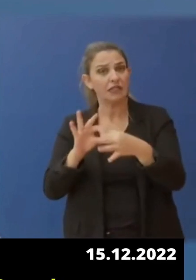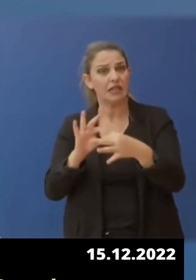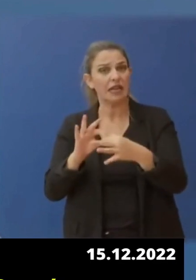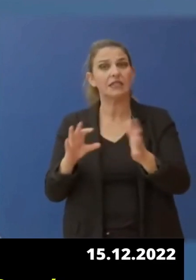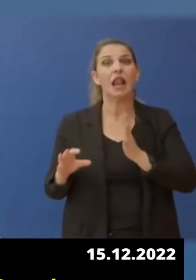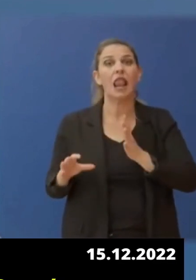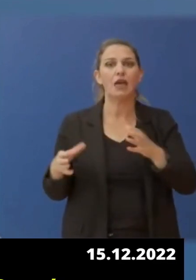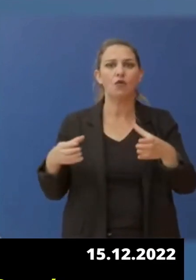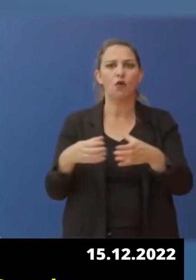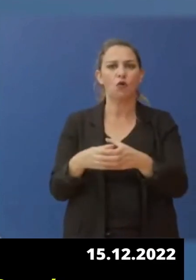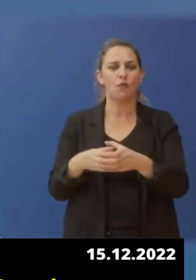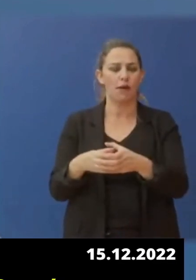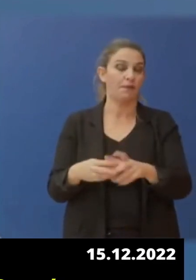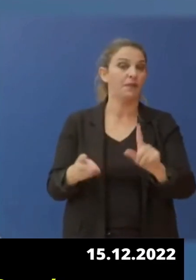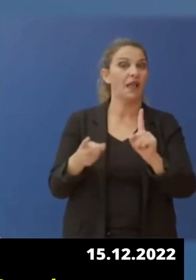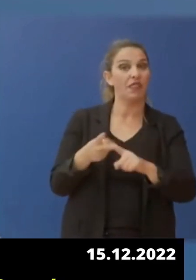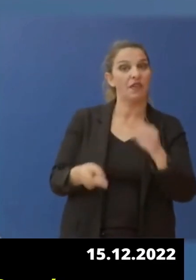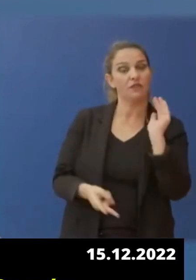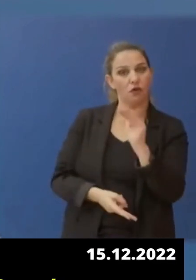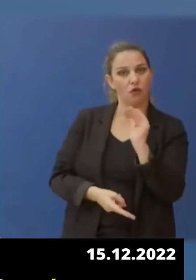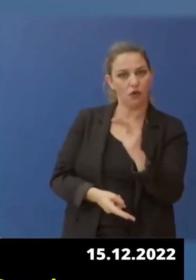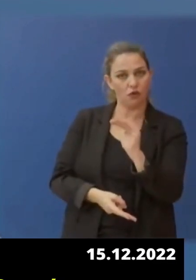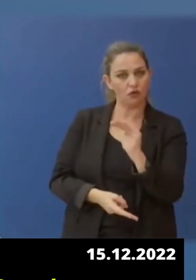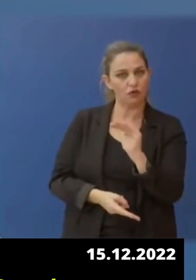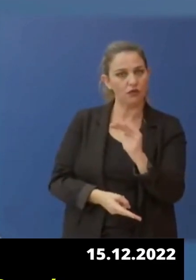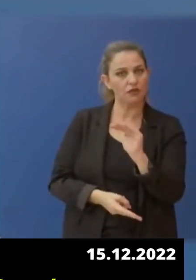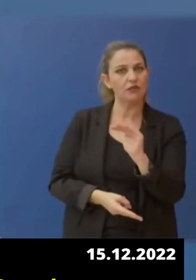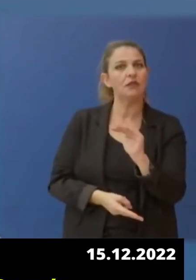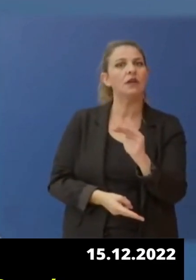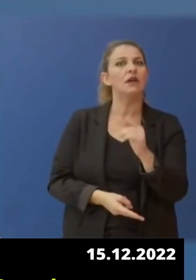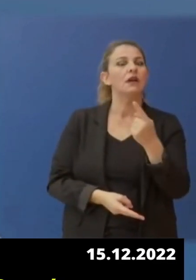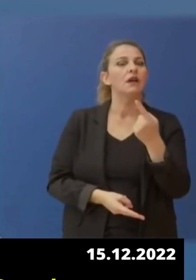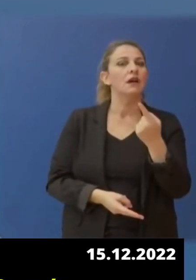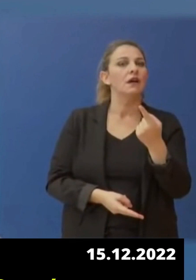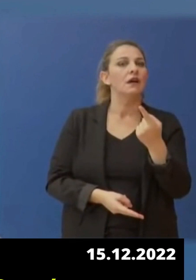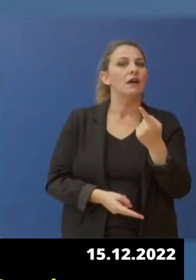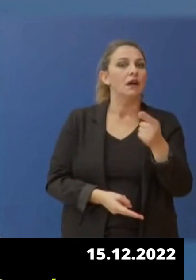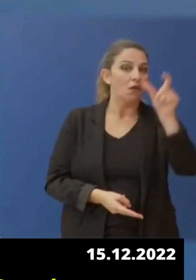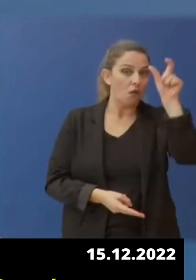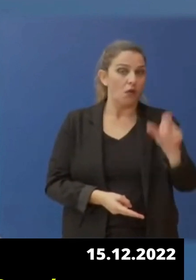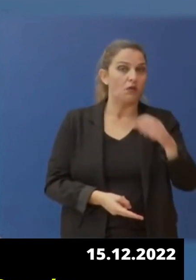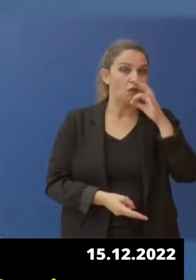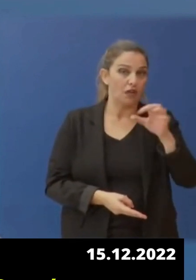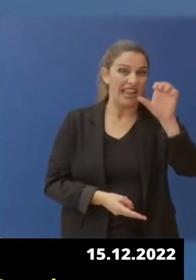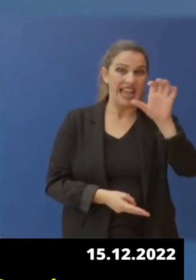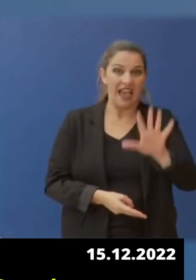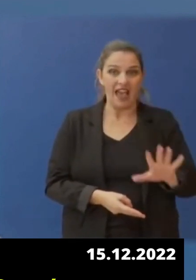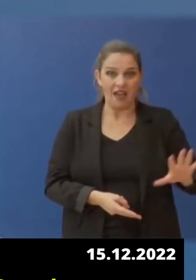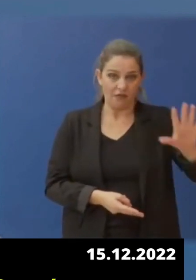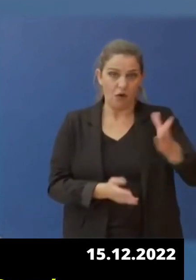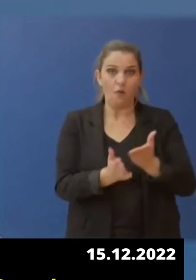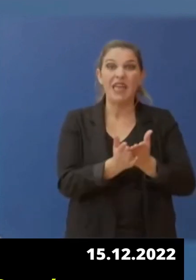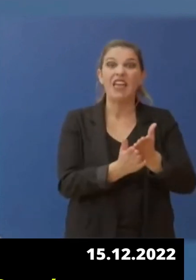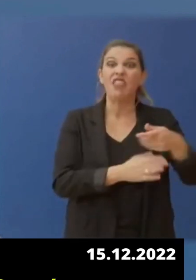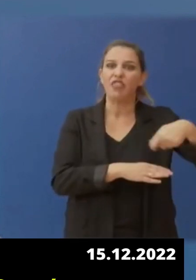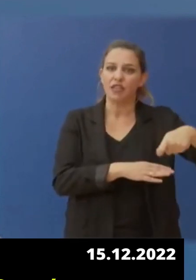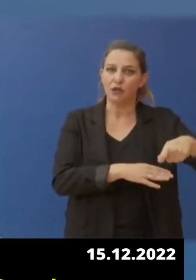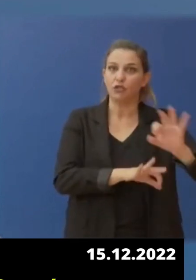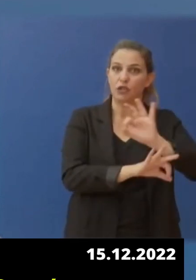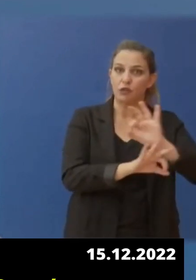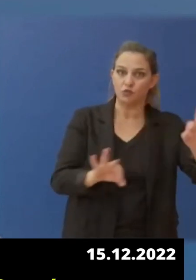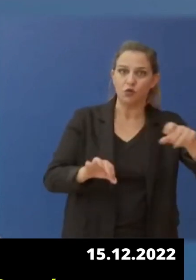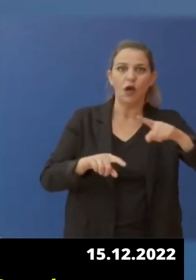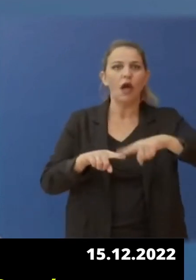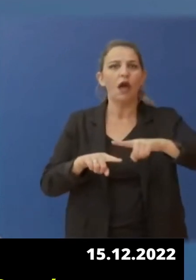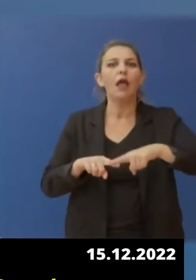για τον ισχυρισμό του, την ουσιαστικά επανάληψη της δήλωσης ότι ενώ στην Ευρώπη ο θεσμός της δικαιοσύνης λειτουργεί, στην Ελλάδα πρέπει